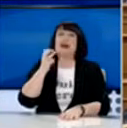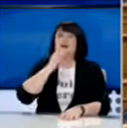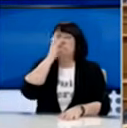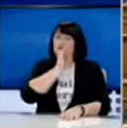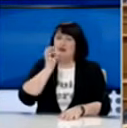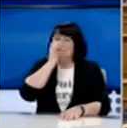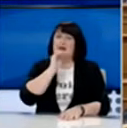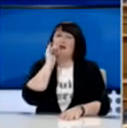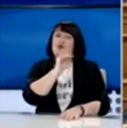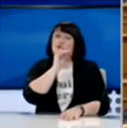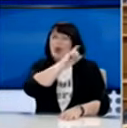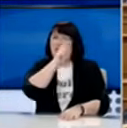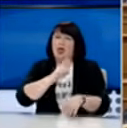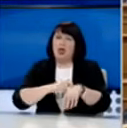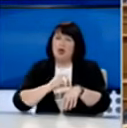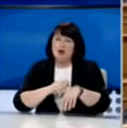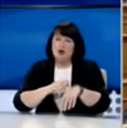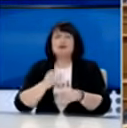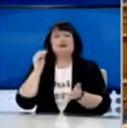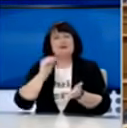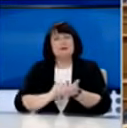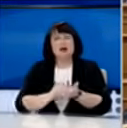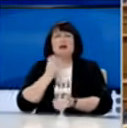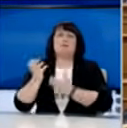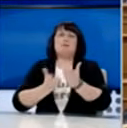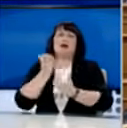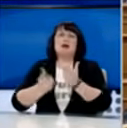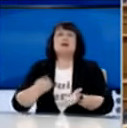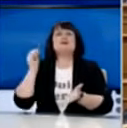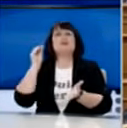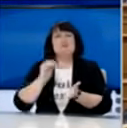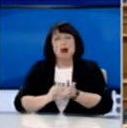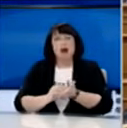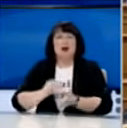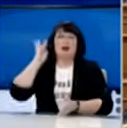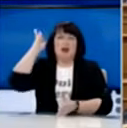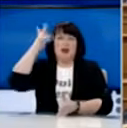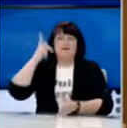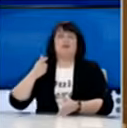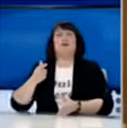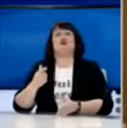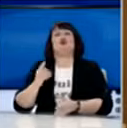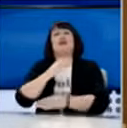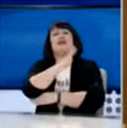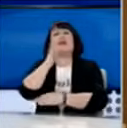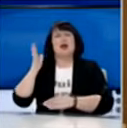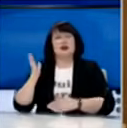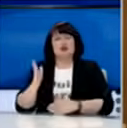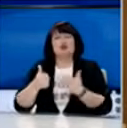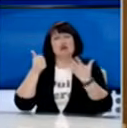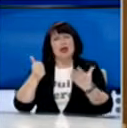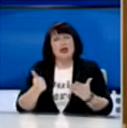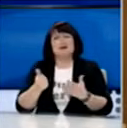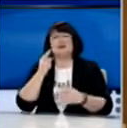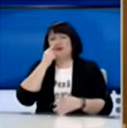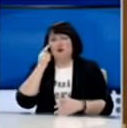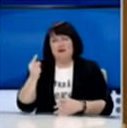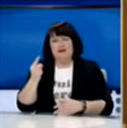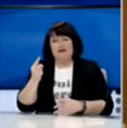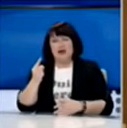30 Δεκάτου του 2023 και πάλι για τις πυρκαγιές και πάλι για τον Εύρο και για τη Δαδιά, 6